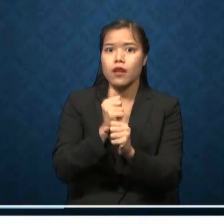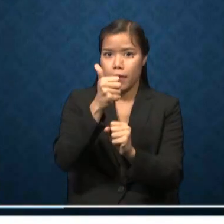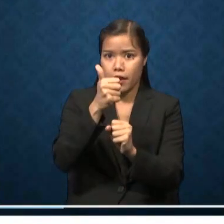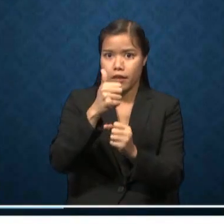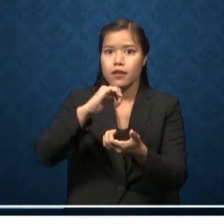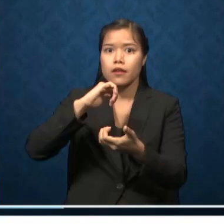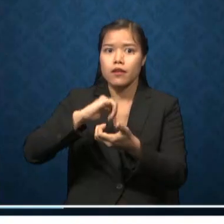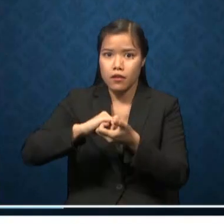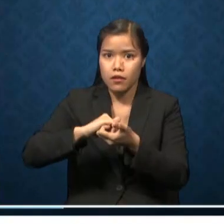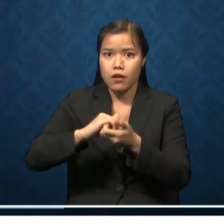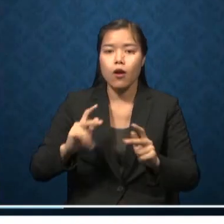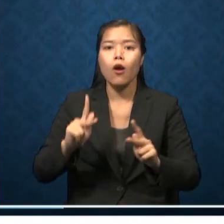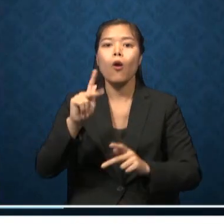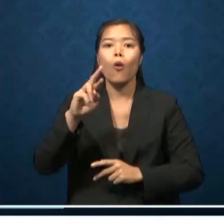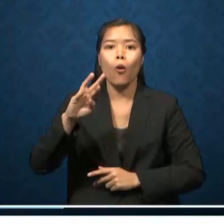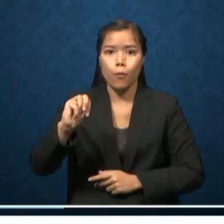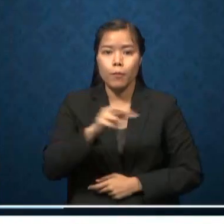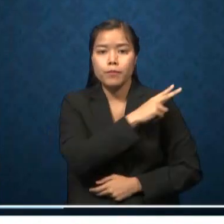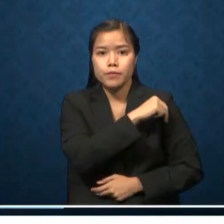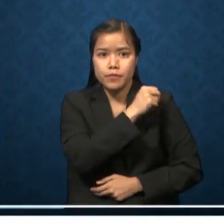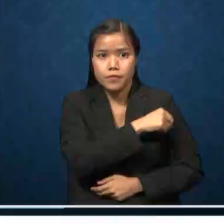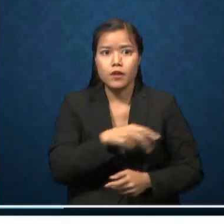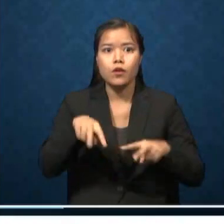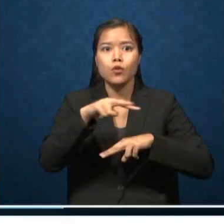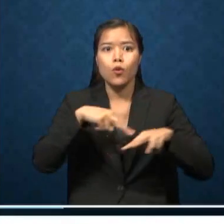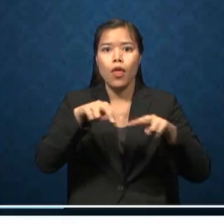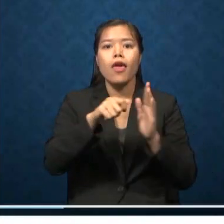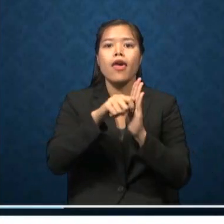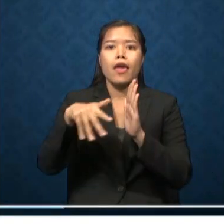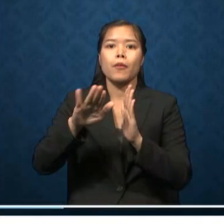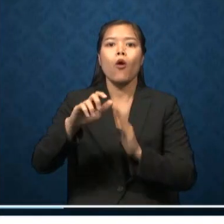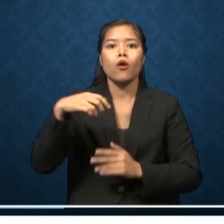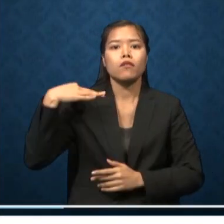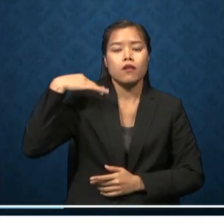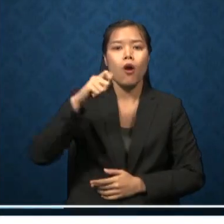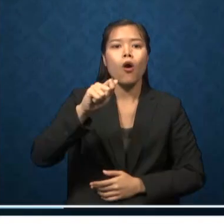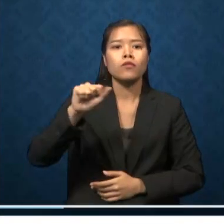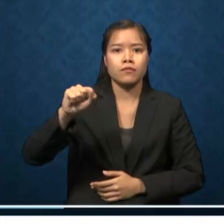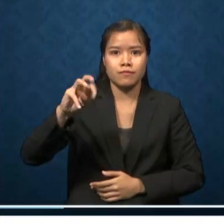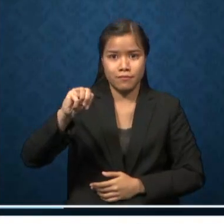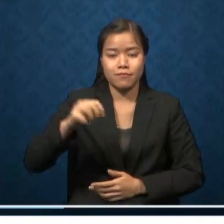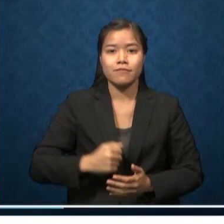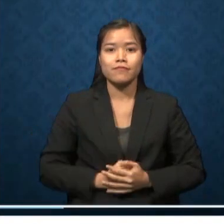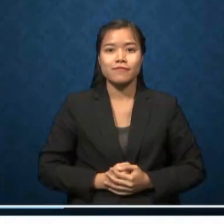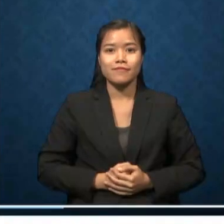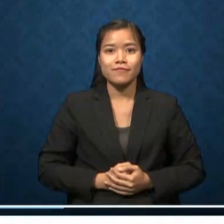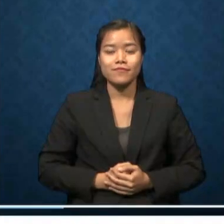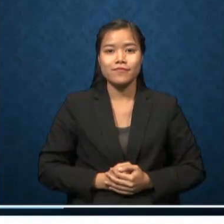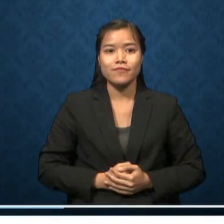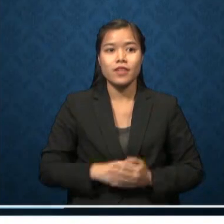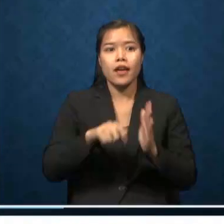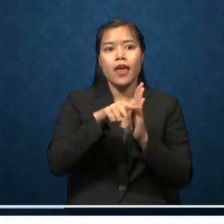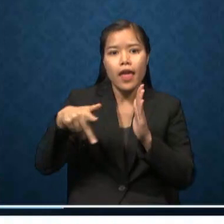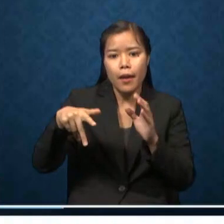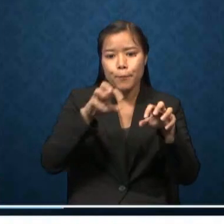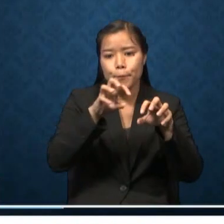สบสนะคะที่ดูแลผ่านสมาร์ทอสมตอนนี้เกือบ 10ล้านคนตามเป้านะคะต่อเลยค่ะในแอปพลิเคชัน